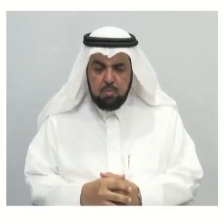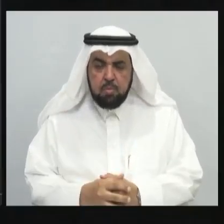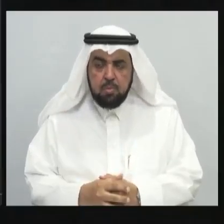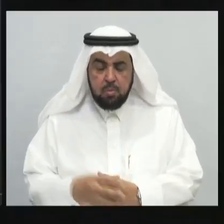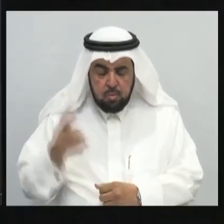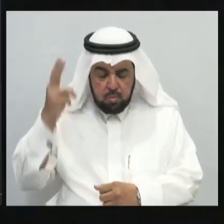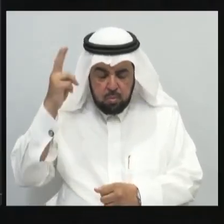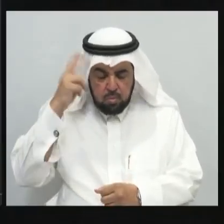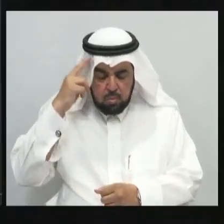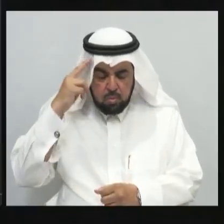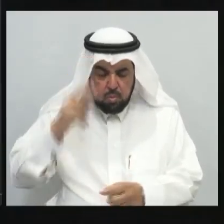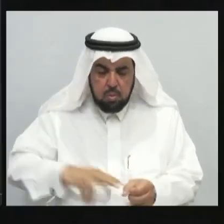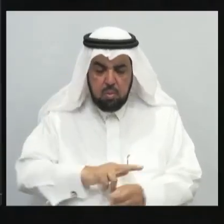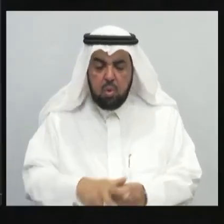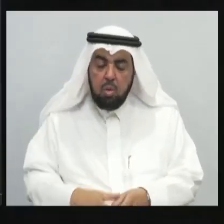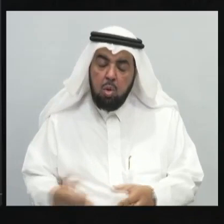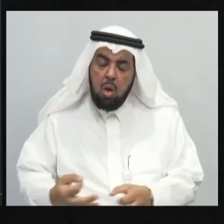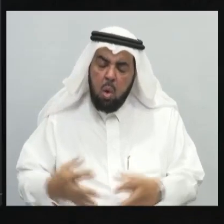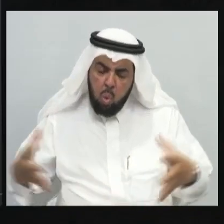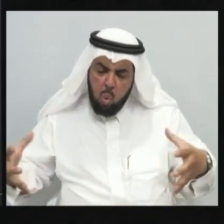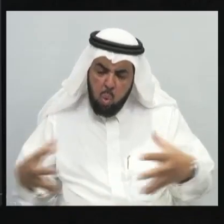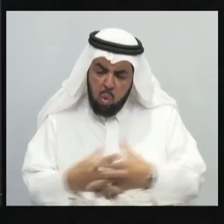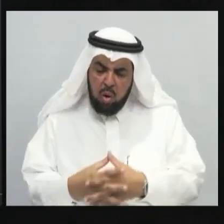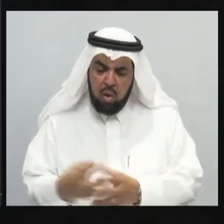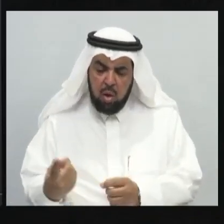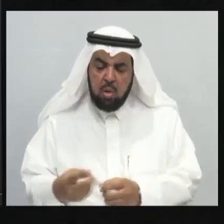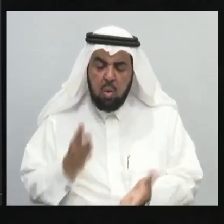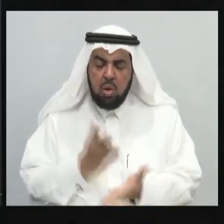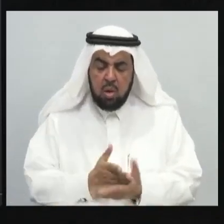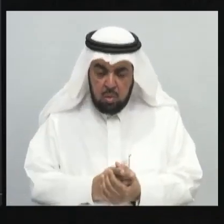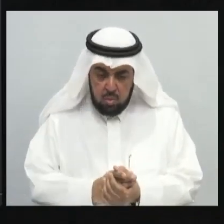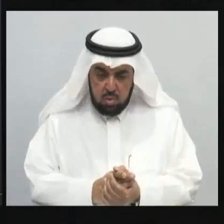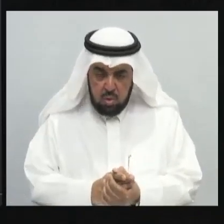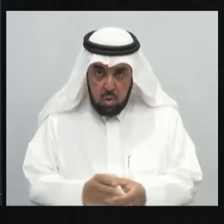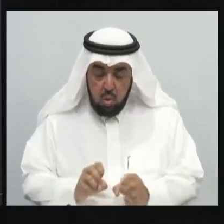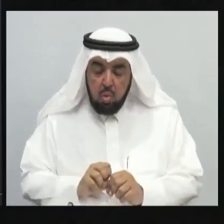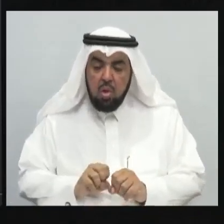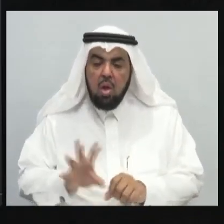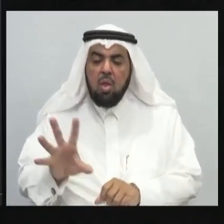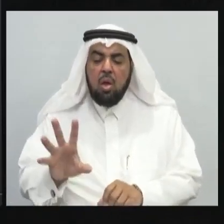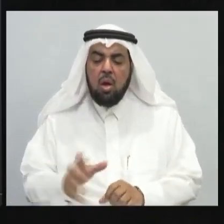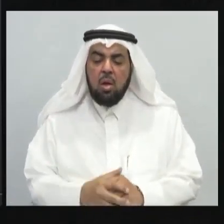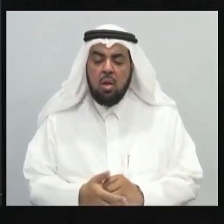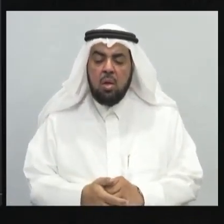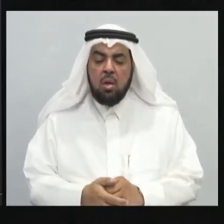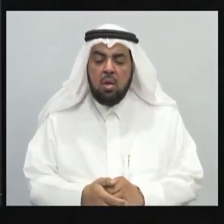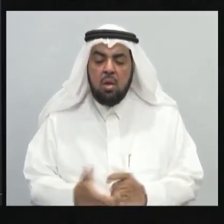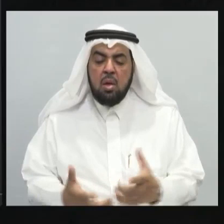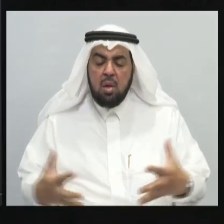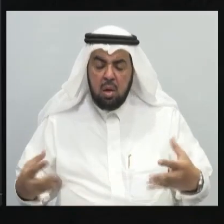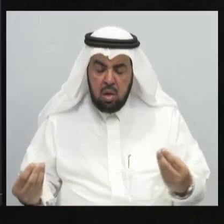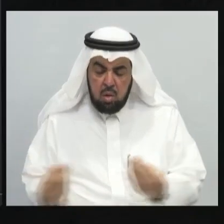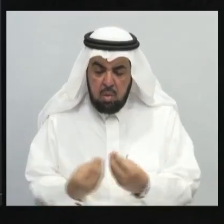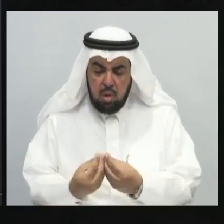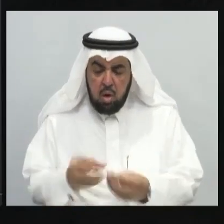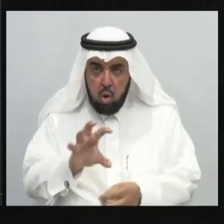العربيه السعوديه وحرصها على الوحده العربيه والاسلاميه يتضح هنا فعلا تلاحم